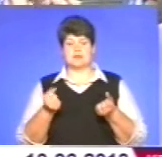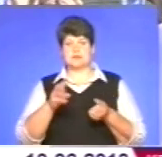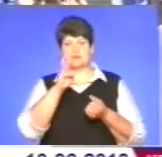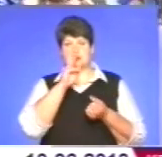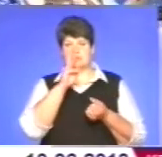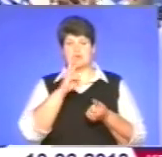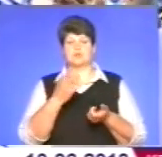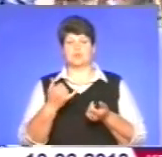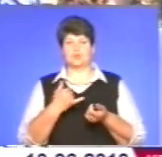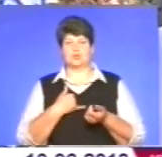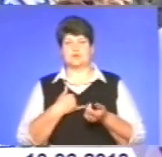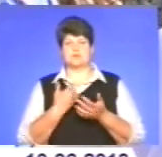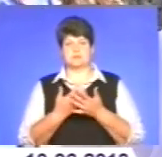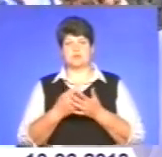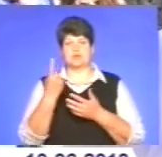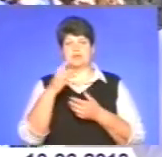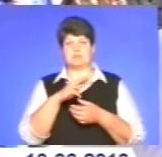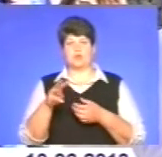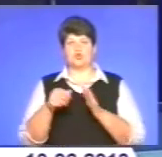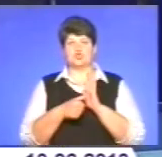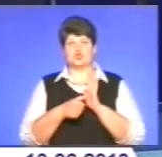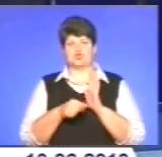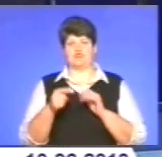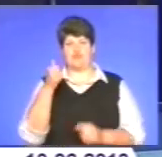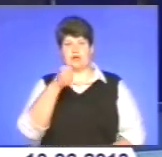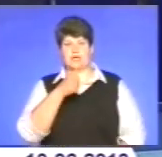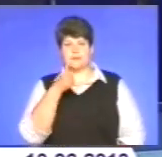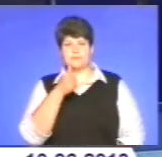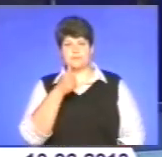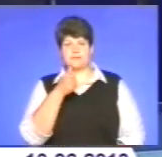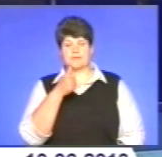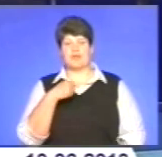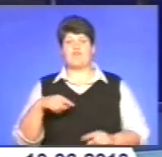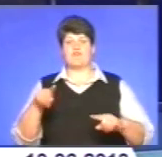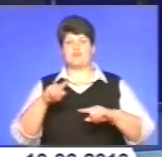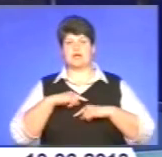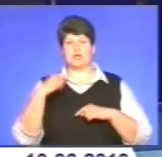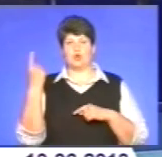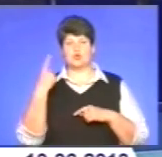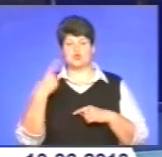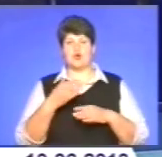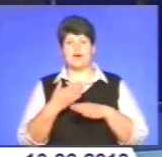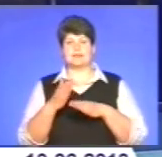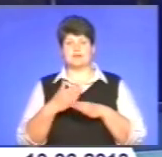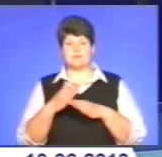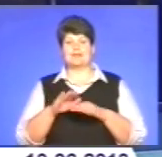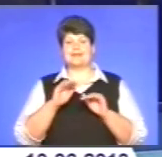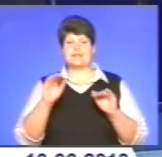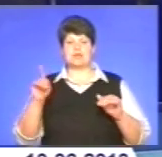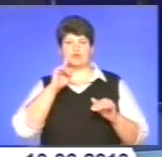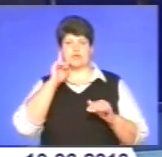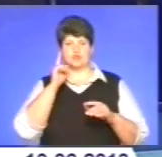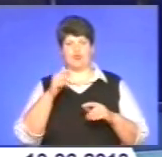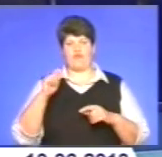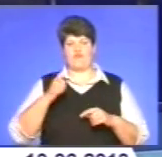нас йде біля 1 600 000 в рік. Фінал обласного етапу дитячо-юнацької військово-патріотичної гри